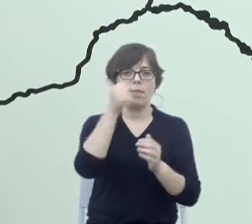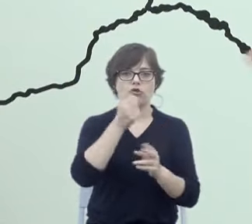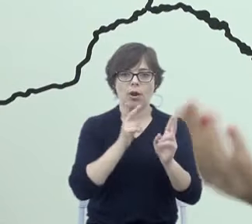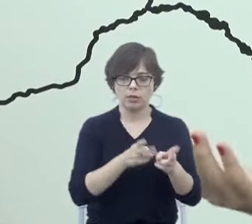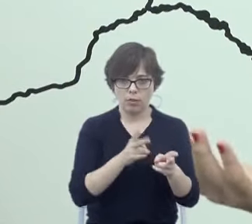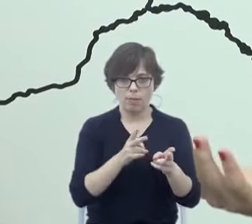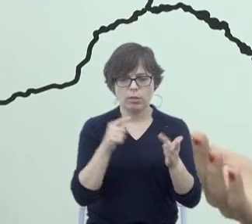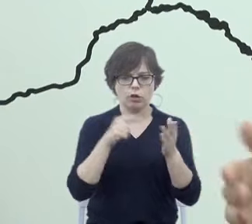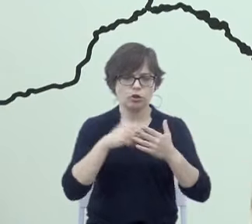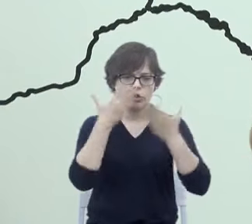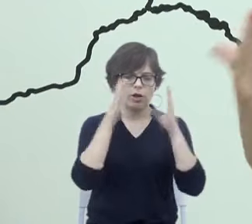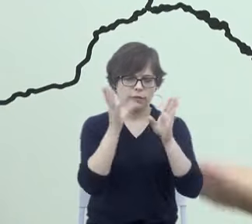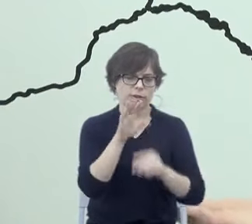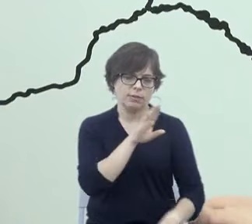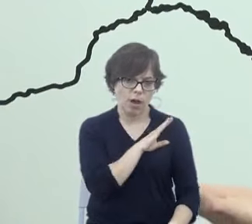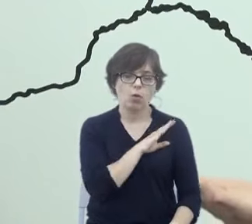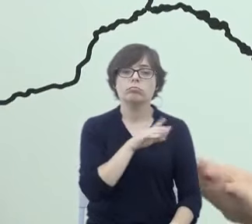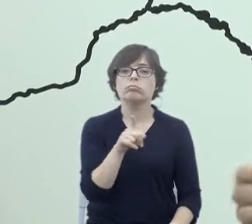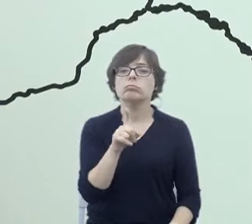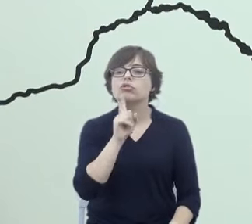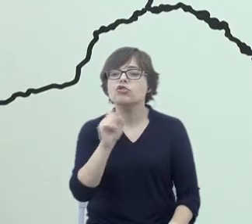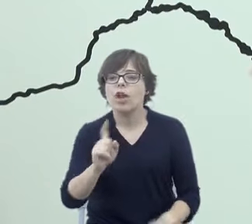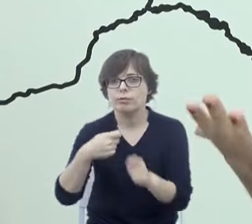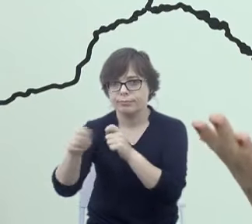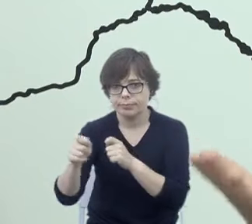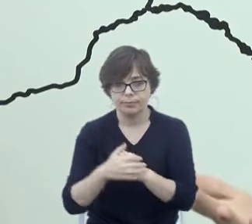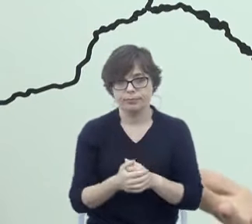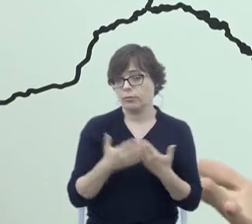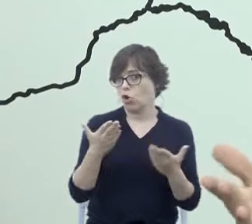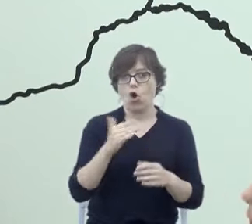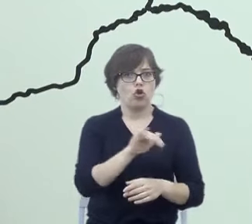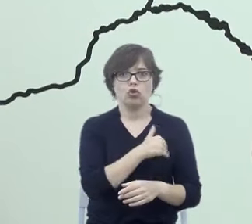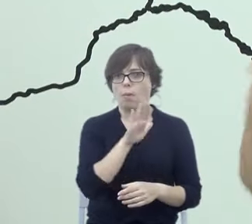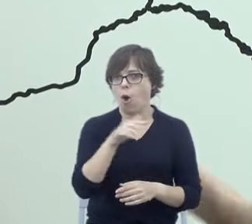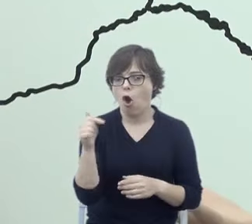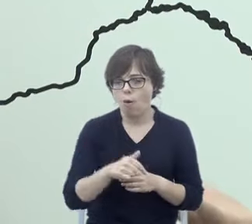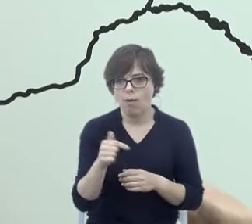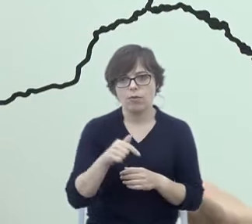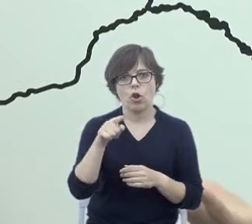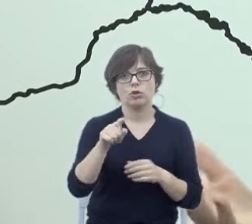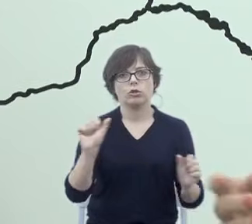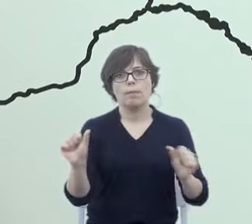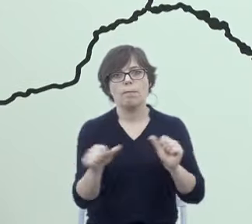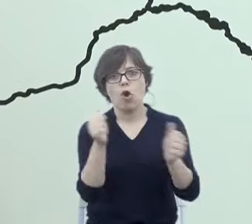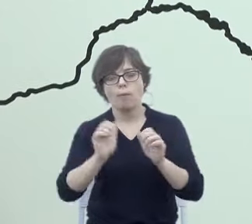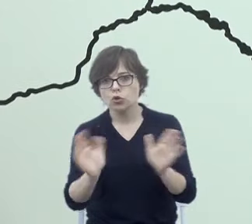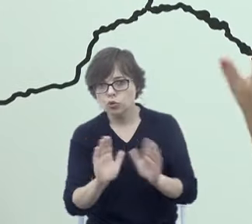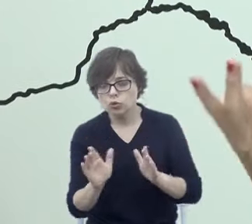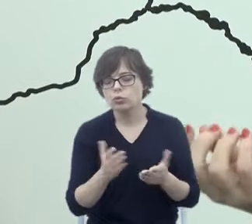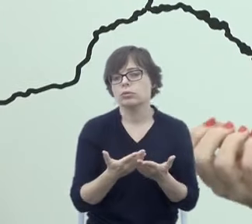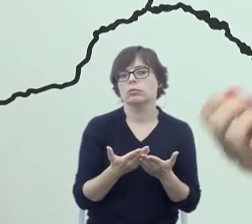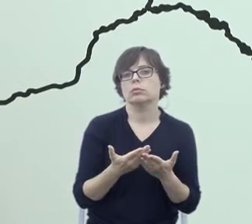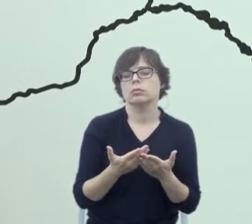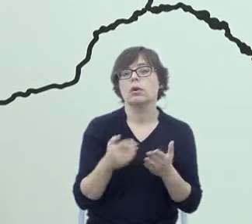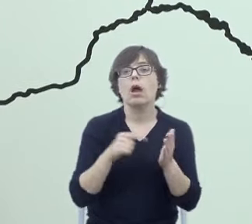Dzień Wszystkich Zmarłych, żeby zapalić świeczkę. Szkoła miała obowiązek dbać o to miejsce. I